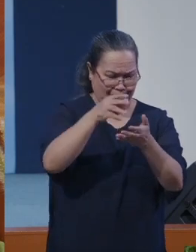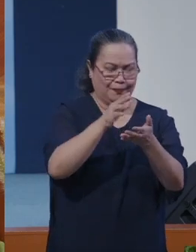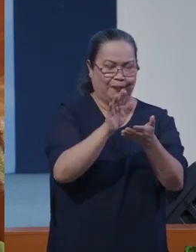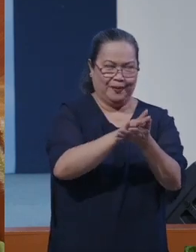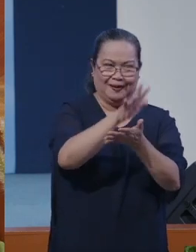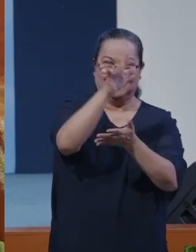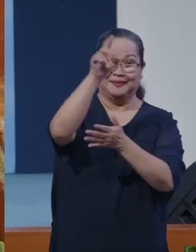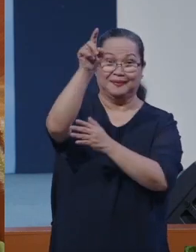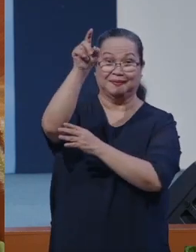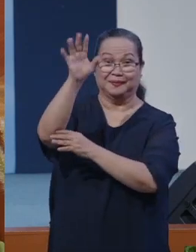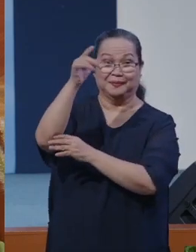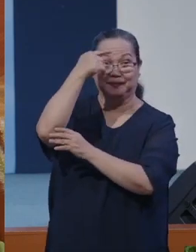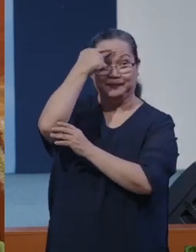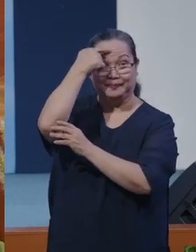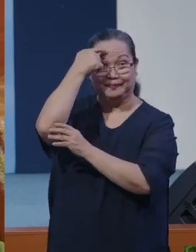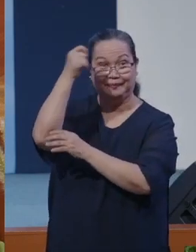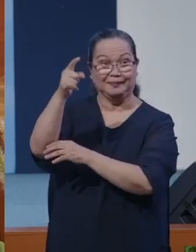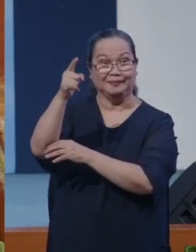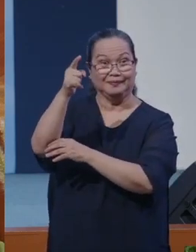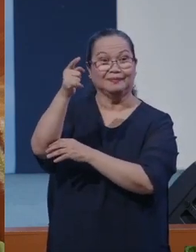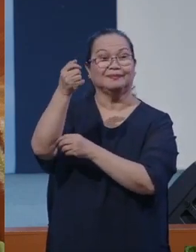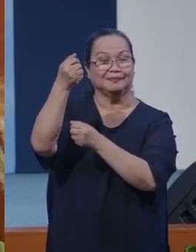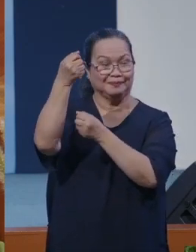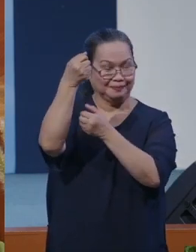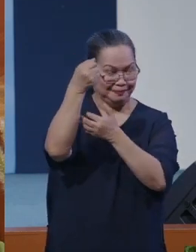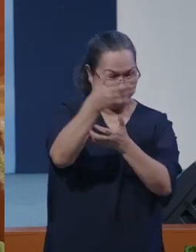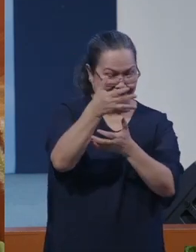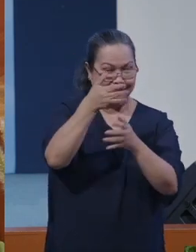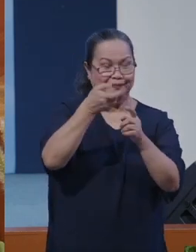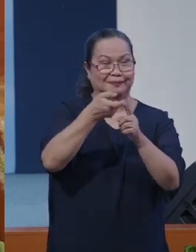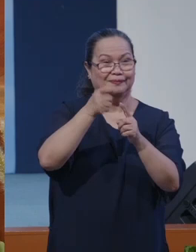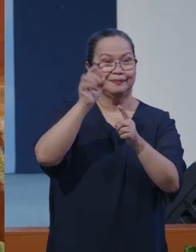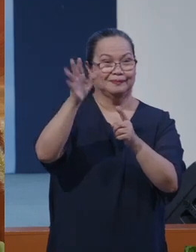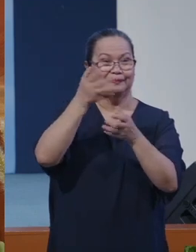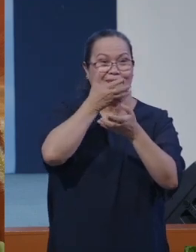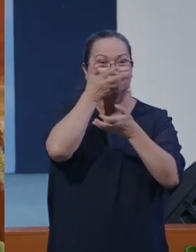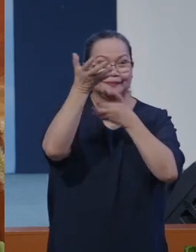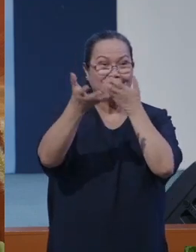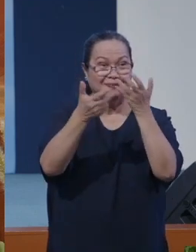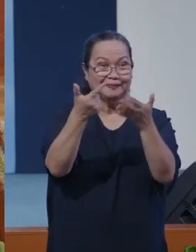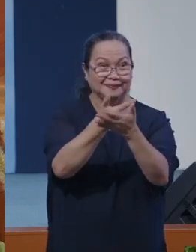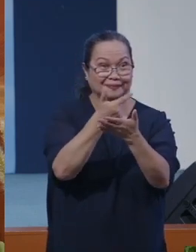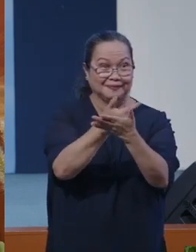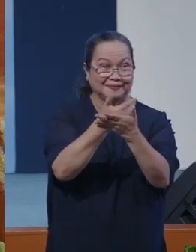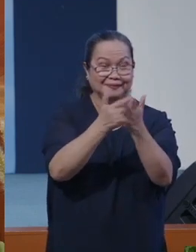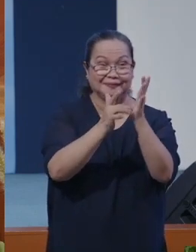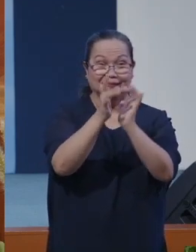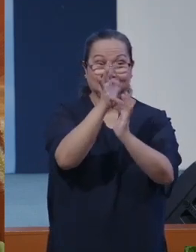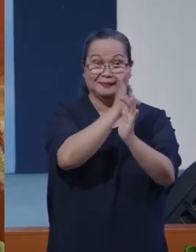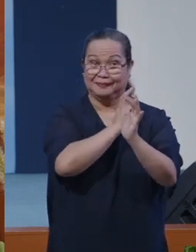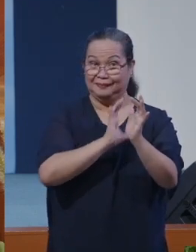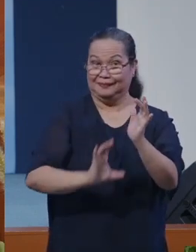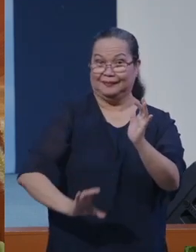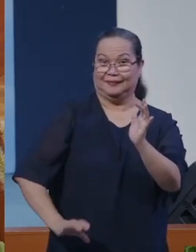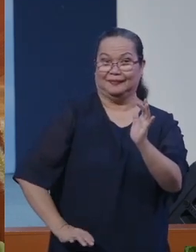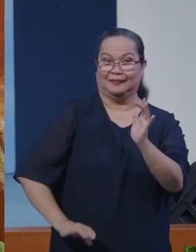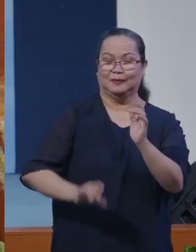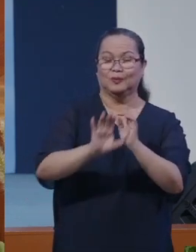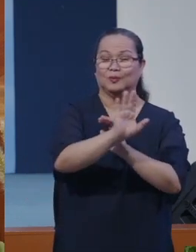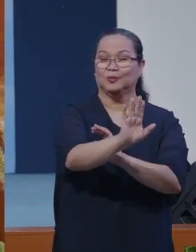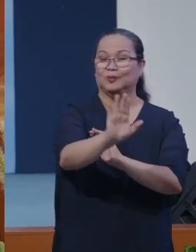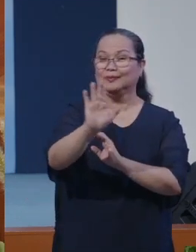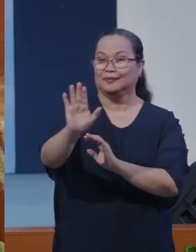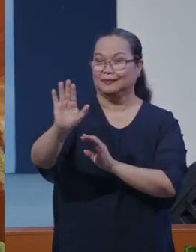God because of your submission that comes from your confession of the gospel of Christ. Ang